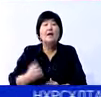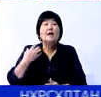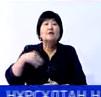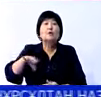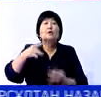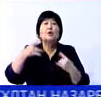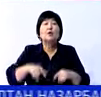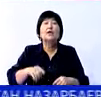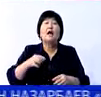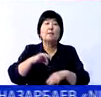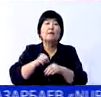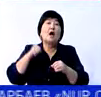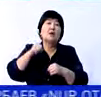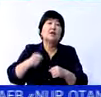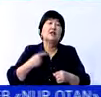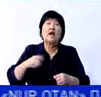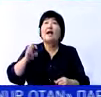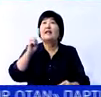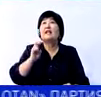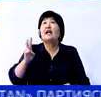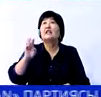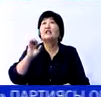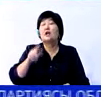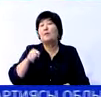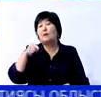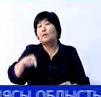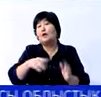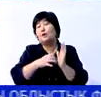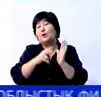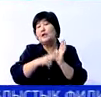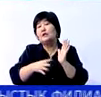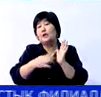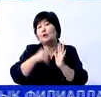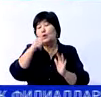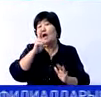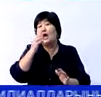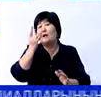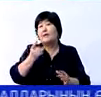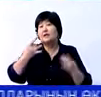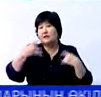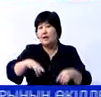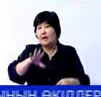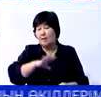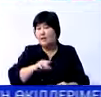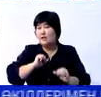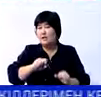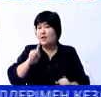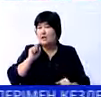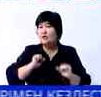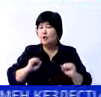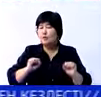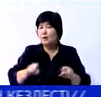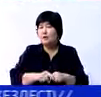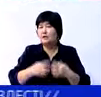өңірінің тумасы былғары қолғап шебері Ерлан Нысанбаев 1989 жылы Қармақшы ауданында дүниеге келген. Жігерлі жастың спортқа